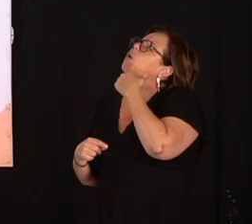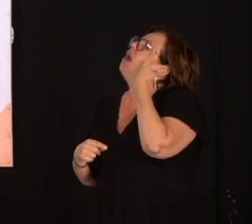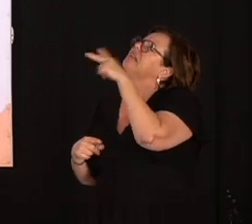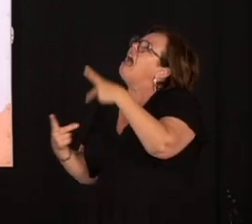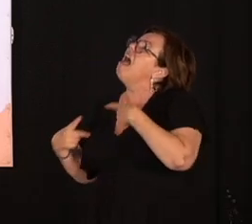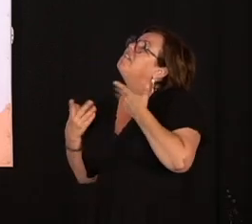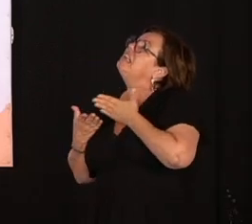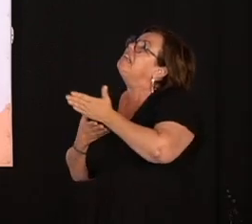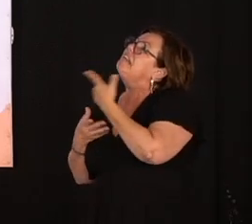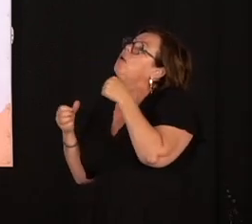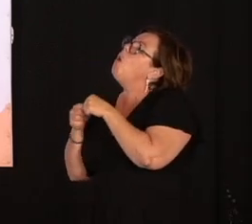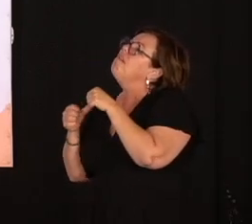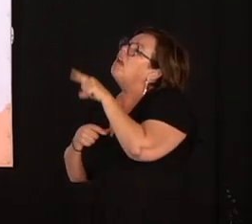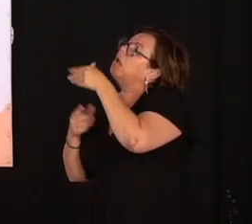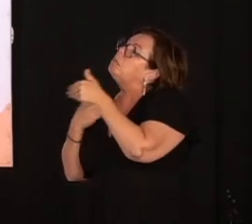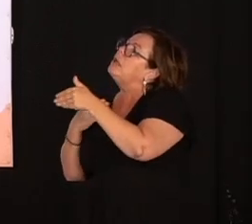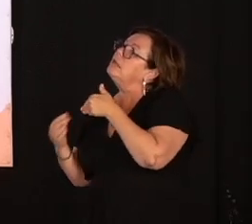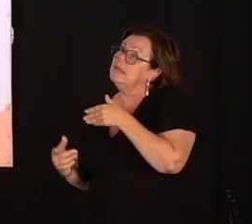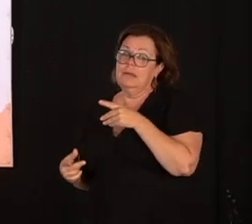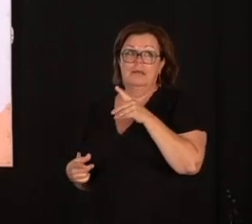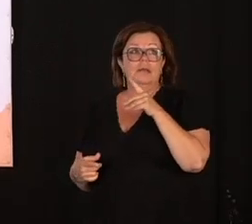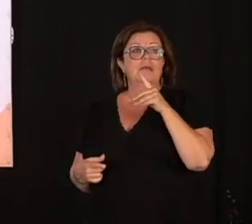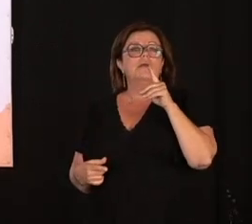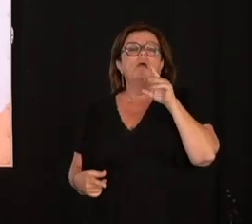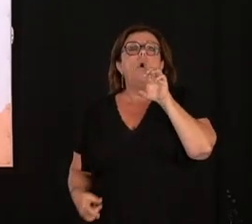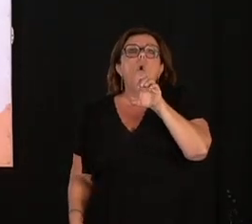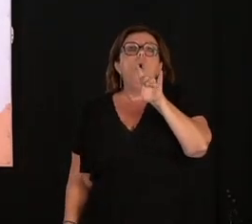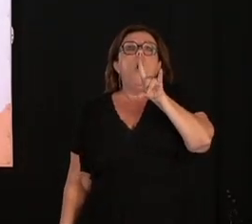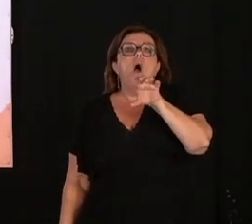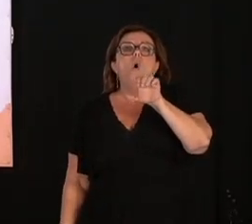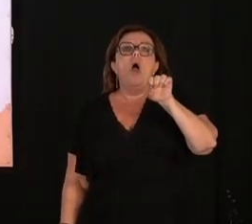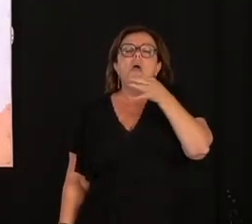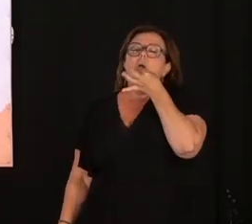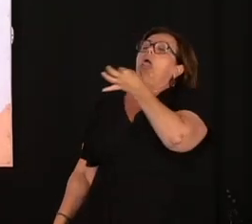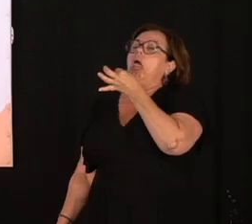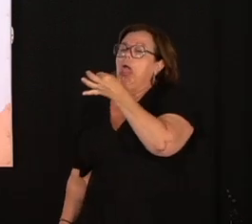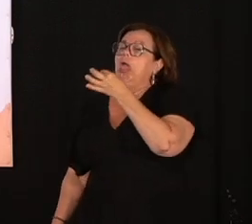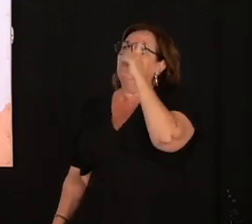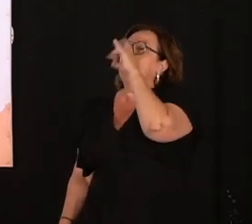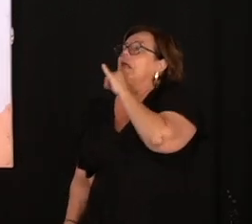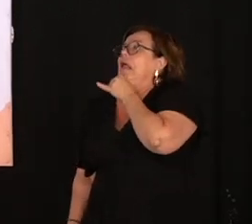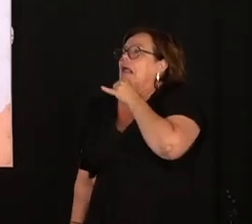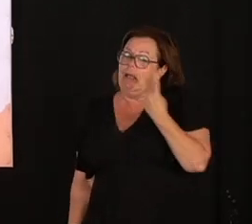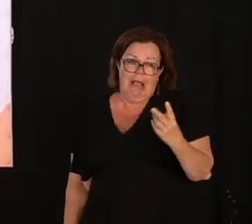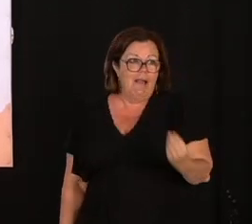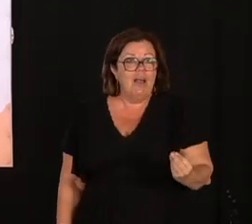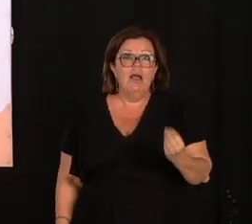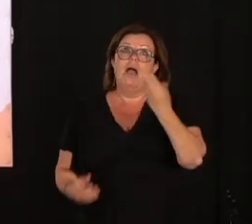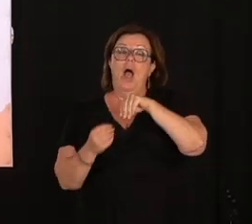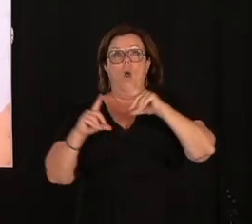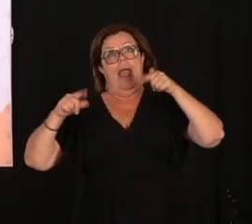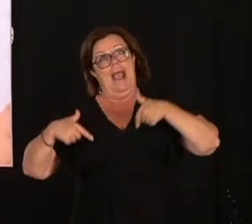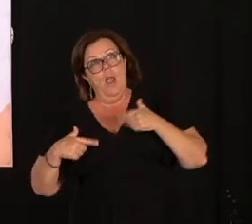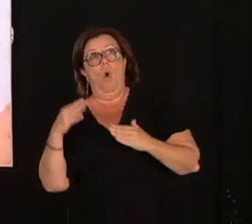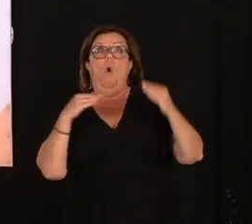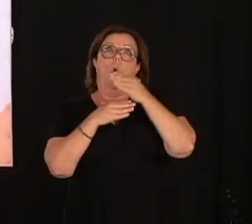toujours difficile de répondre. Ils n'arrivaient pas à prononcer EHESS, École des hautes études en sciences sociales. C'est très dur à prononcer à